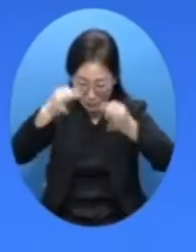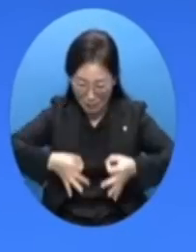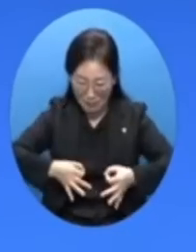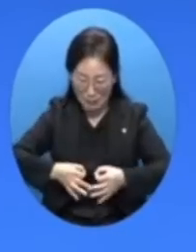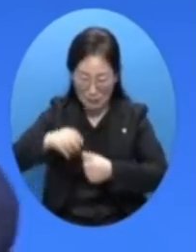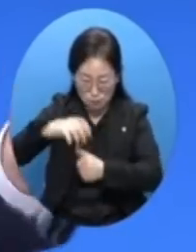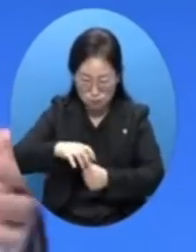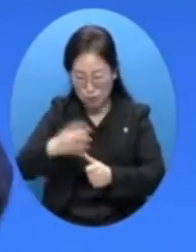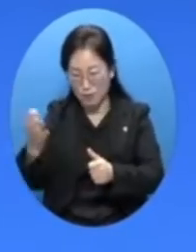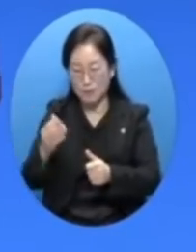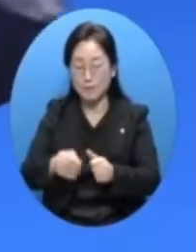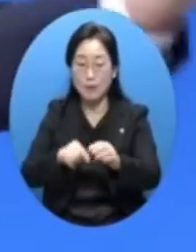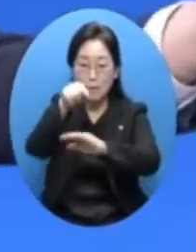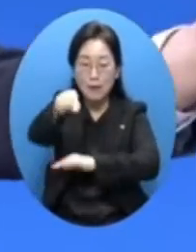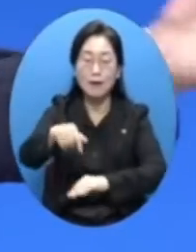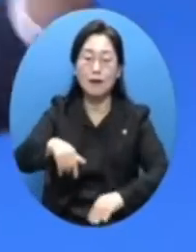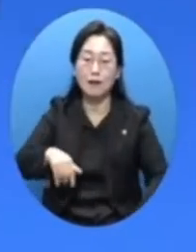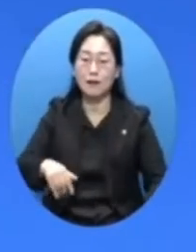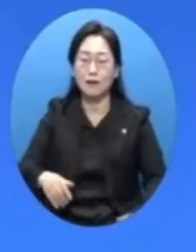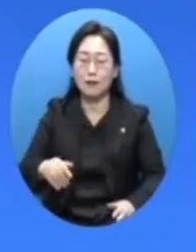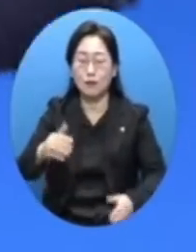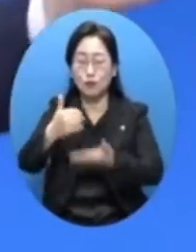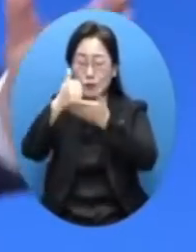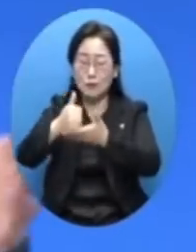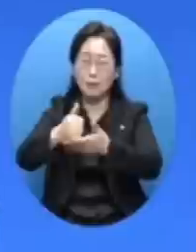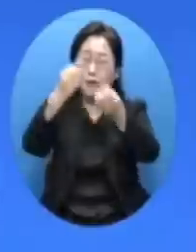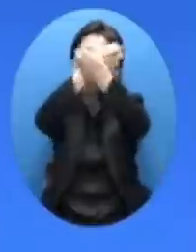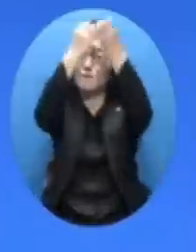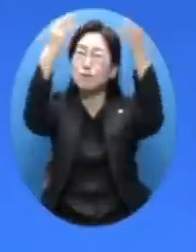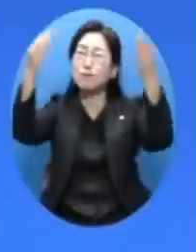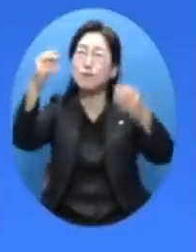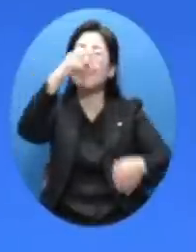바랍니다. 뛰쳐나와서 주님이 우리에게 펼친 저 무한대